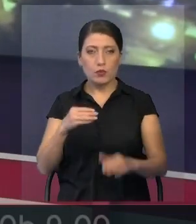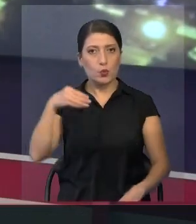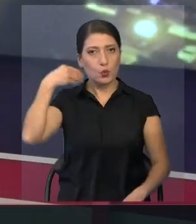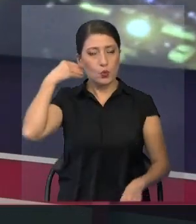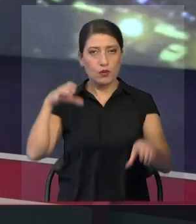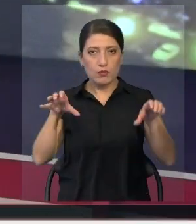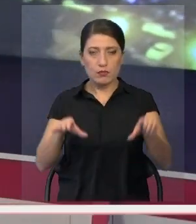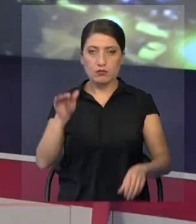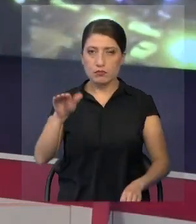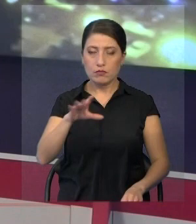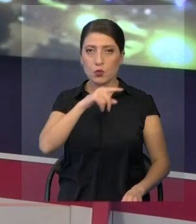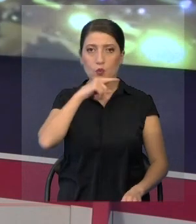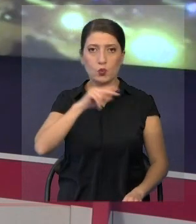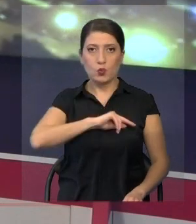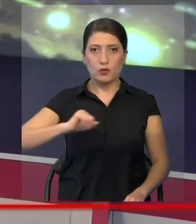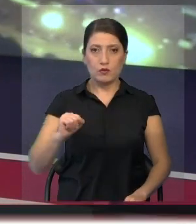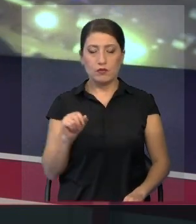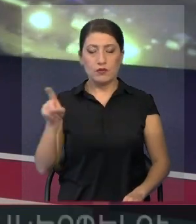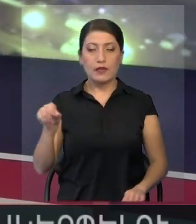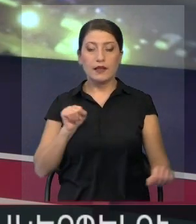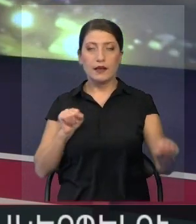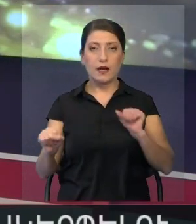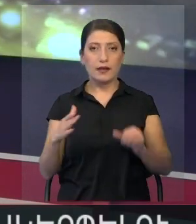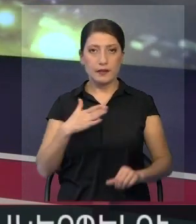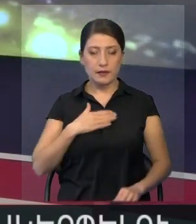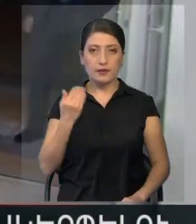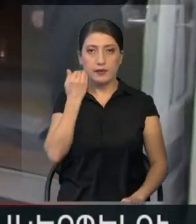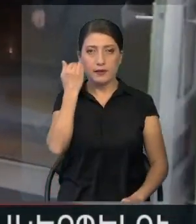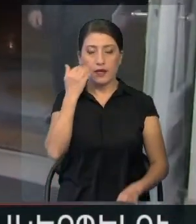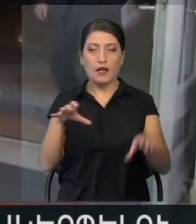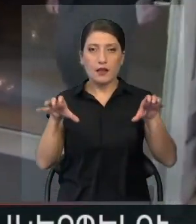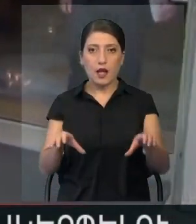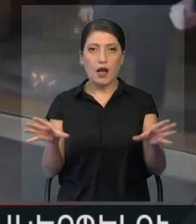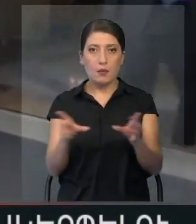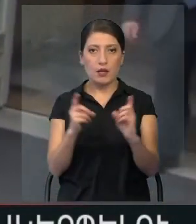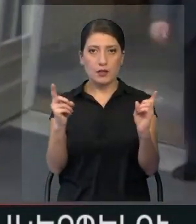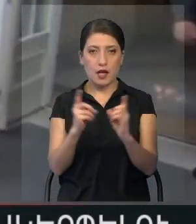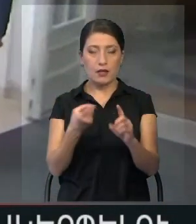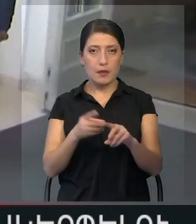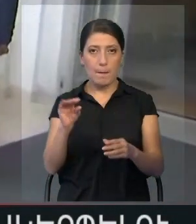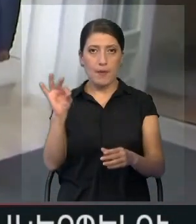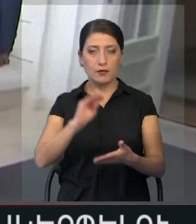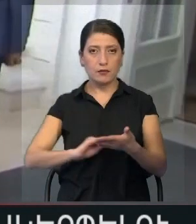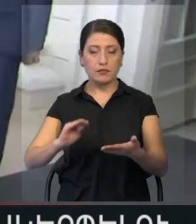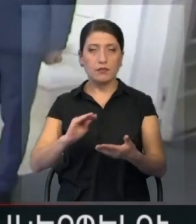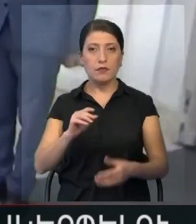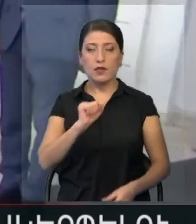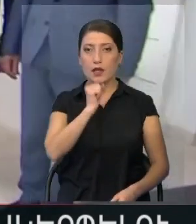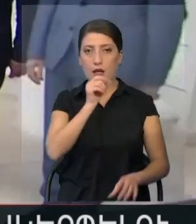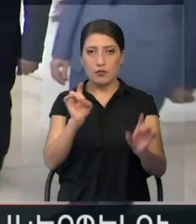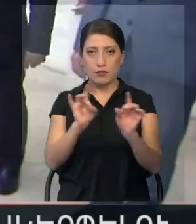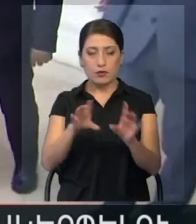Թուրքիայի նախագահը դիմել է ռուս գործընկերոջը, որ նա կազմակերպի իր ու Սիրիայի նախագահի հանդիպումը։ Այս մասին Էրդողանը հայտնել է